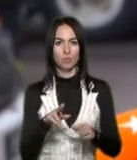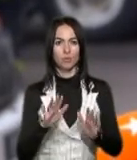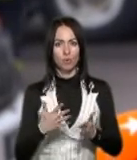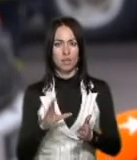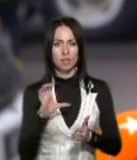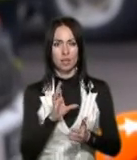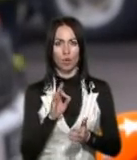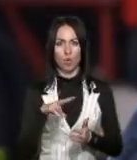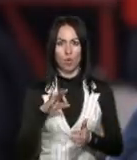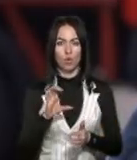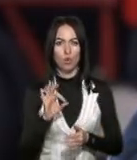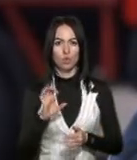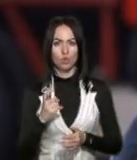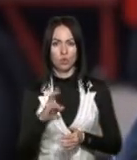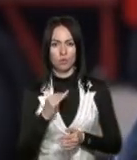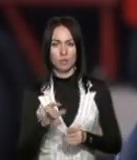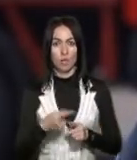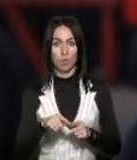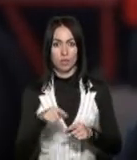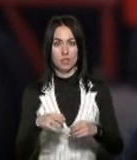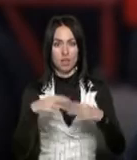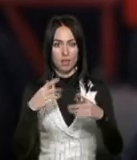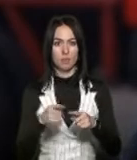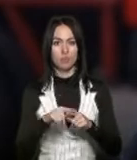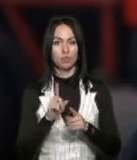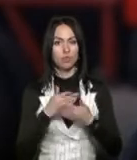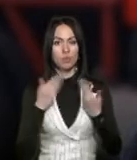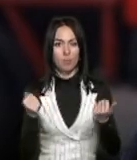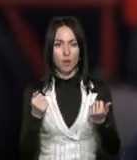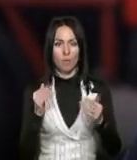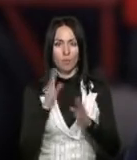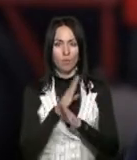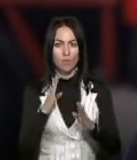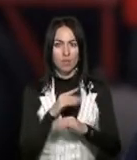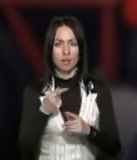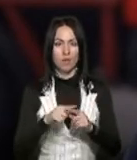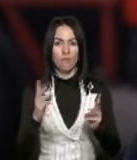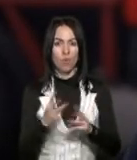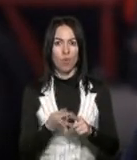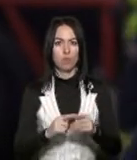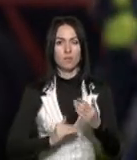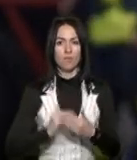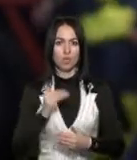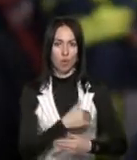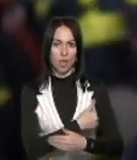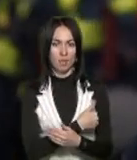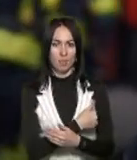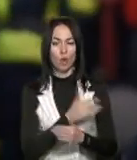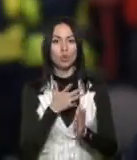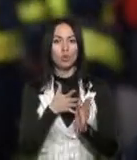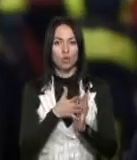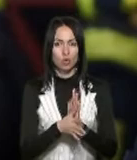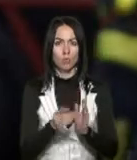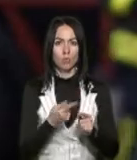Сергій Колосовський. Це задимлення, це відсутність повітря, це вогонь, це висока температура. Зрозуміло,